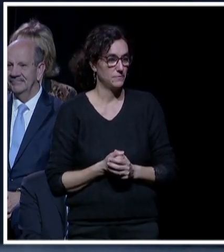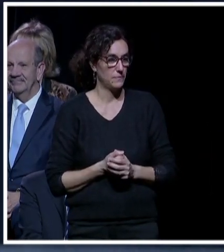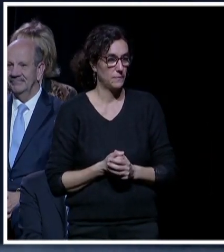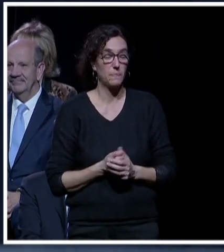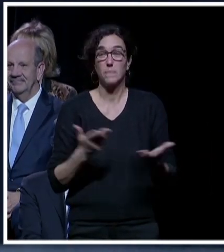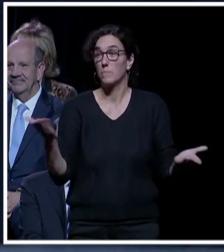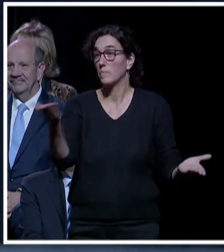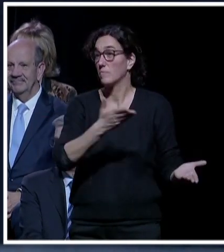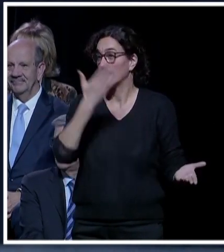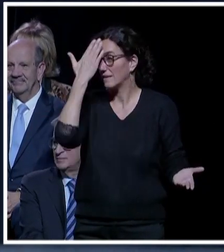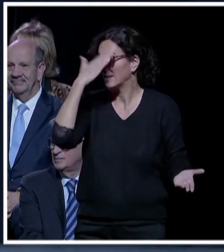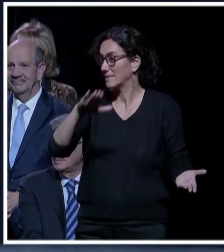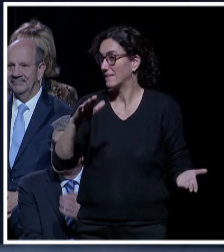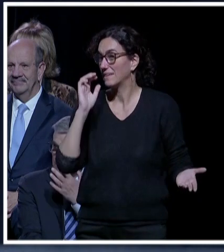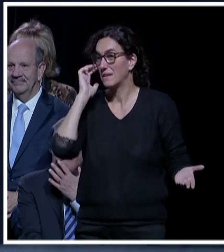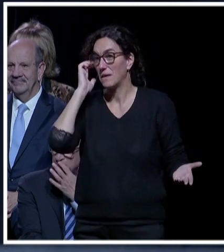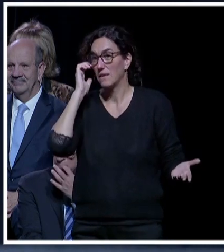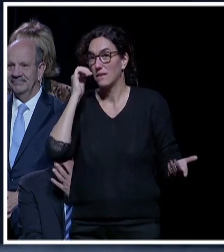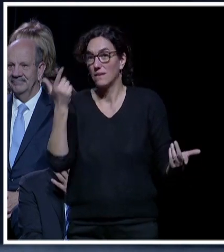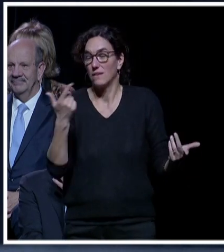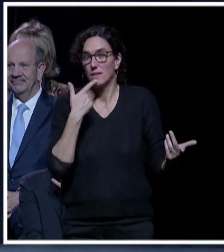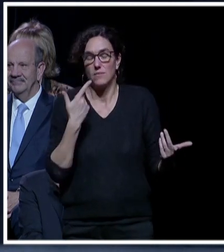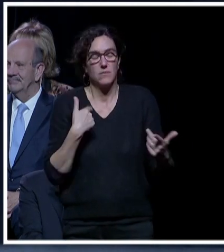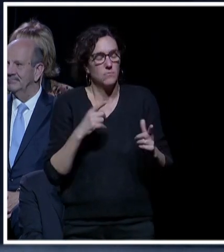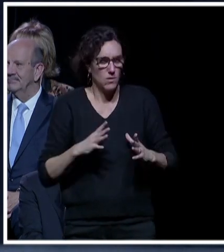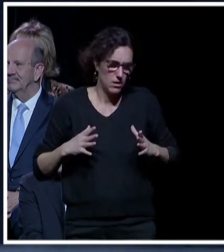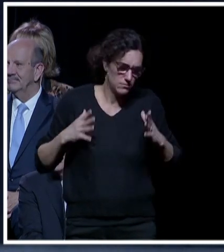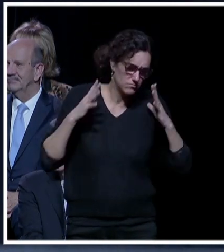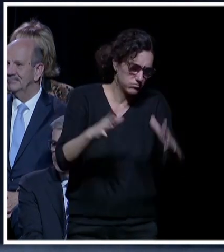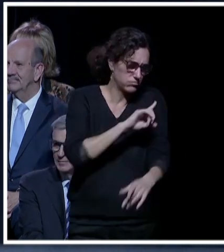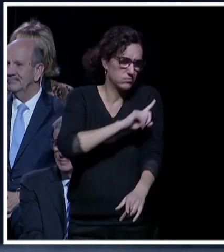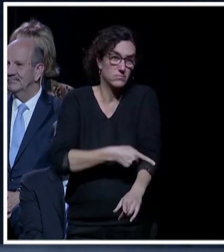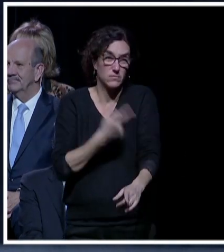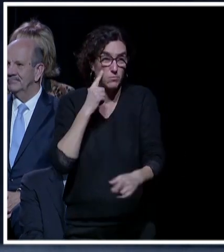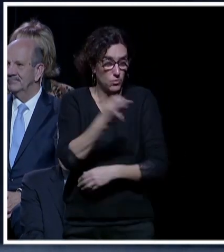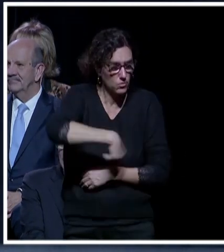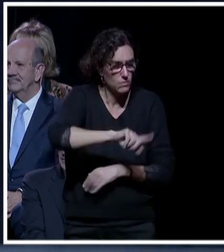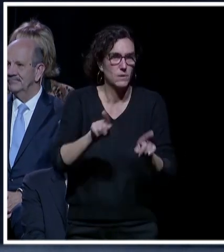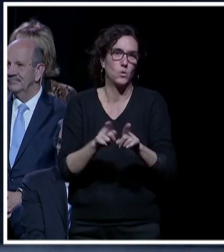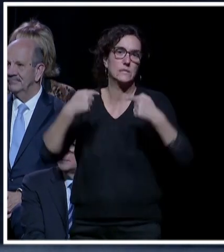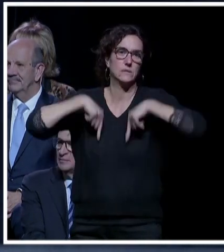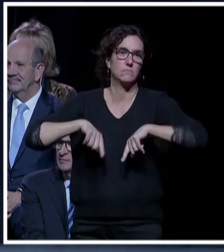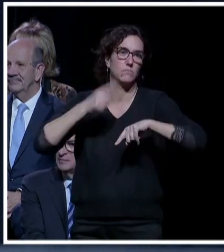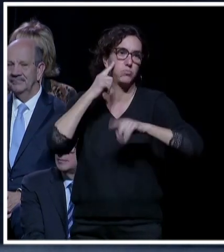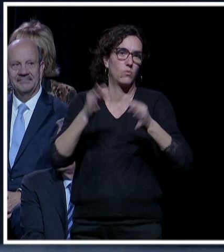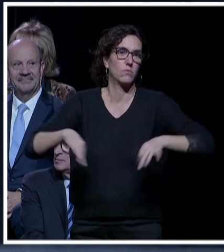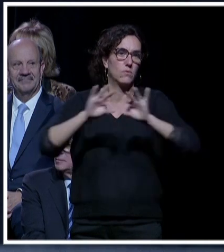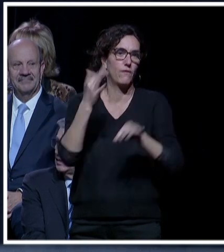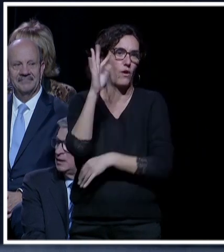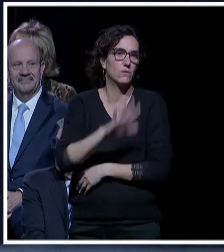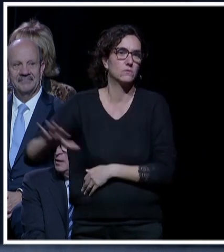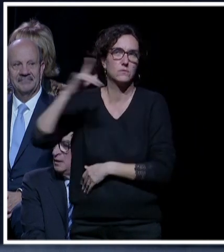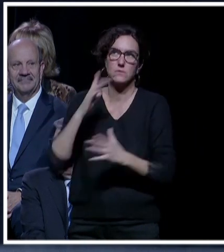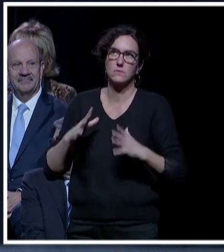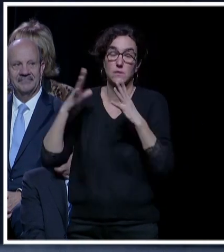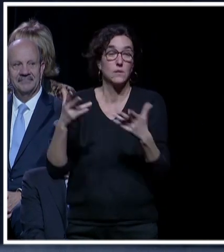Vous le savez, cette ferveur, cette passion, je la mets aussi au service de notre pays. C'est en pensant à la France et à son rayonnement que j'ai